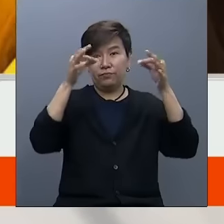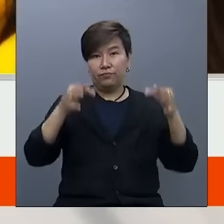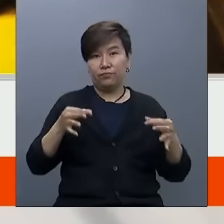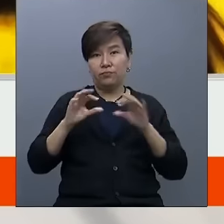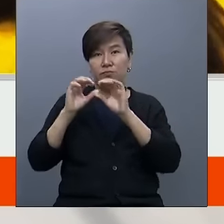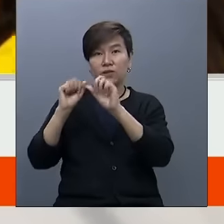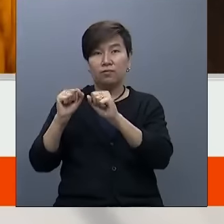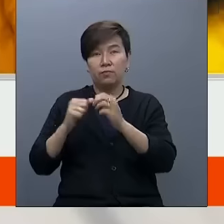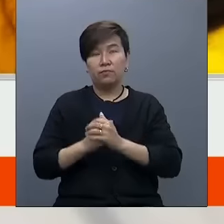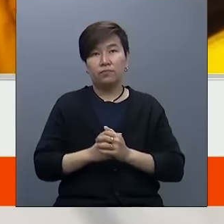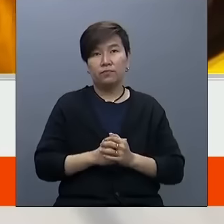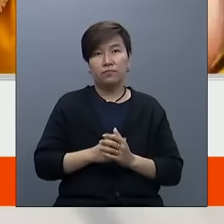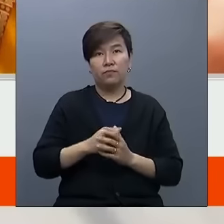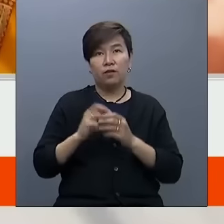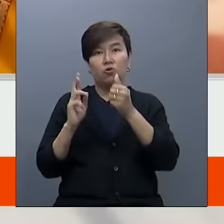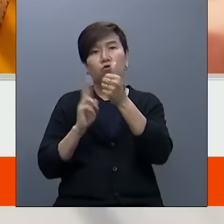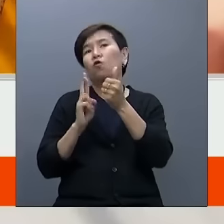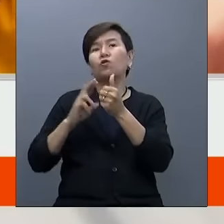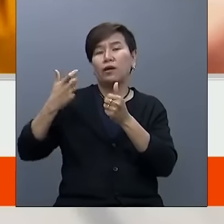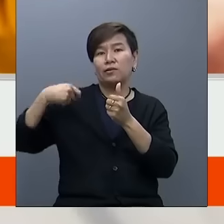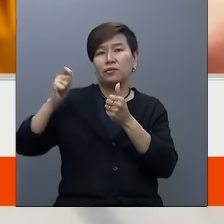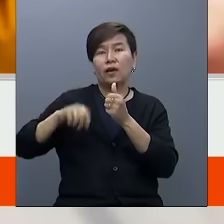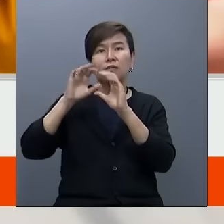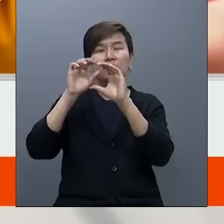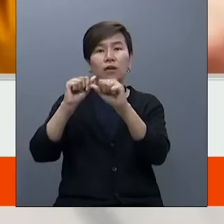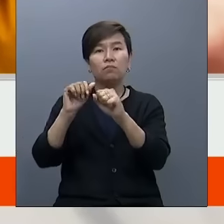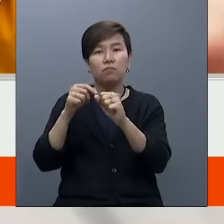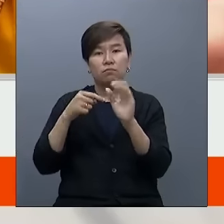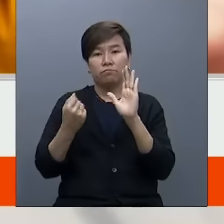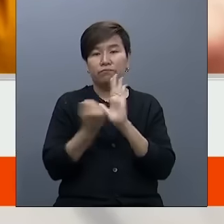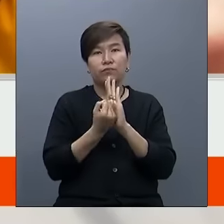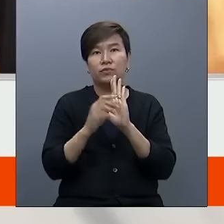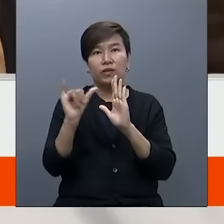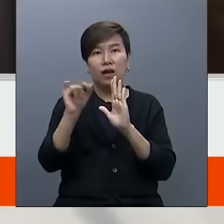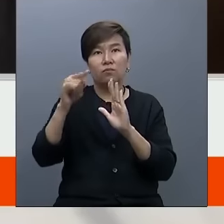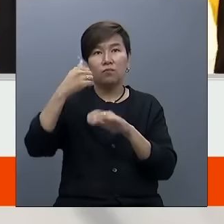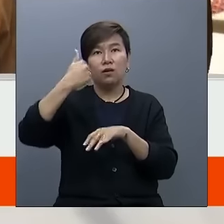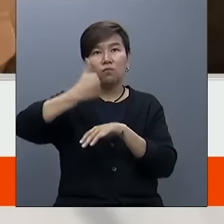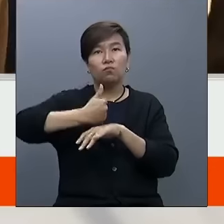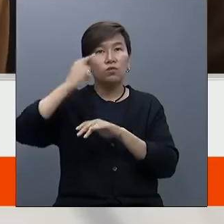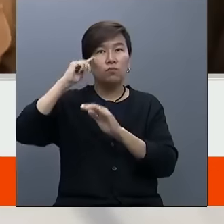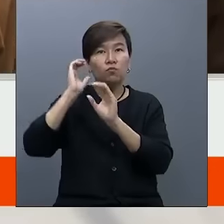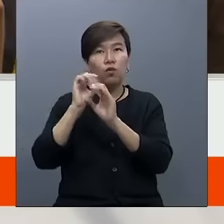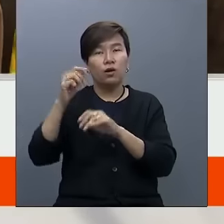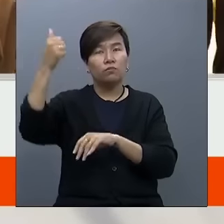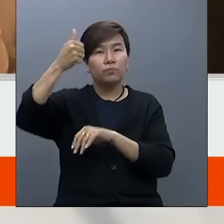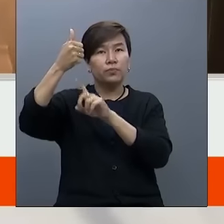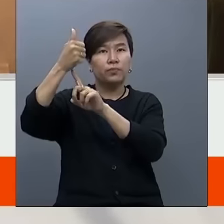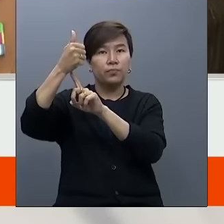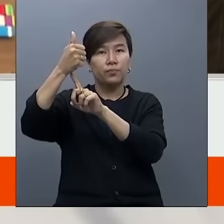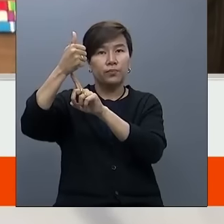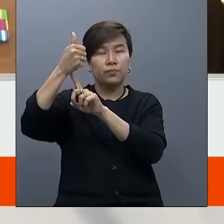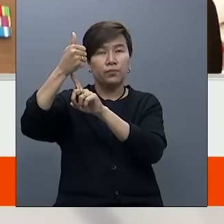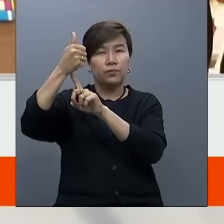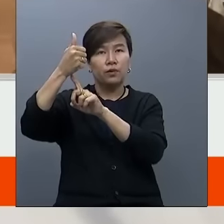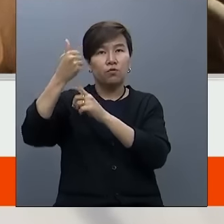เนี่ยศาลไม่อนุญาตอนุมัติหมายจับซ ึ่ งศาลมองว่าอาจจะมองว่าท่านเป็นในตำรวจชั้นผู้ใหญ่ระดับสูงก็ไม่ควรต้องไปถึงขนาดว่า